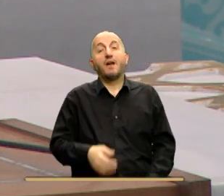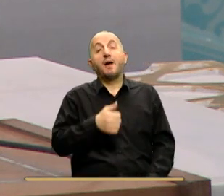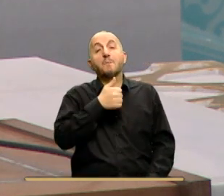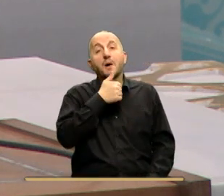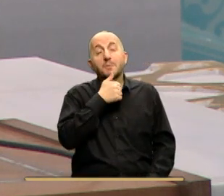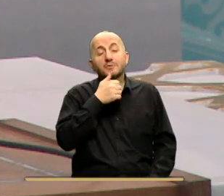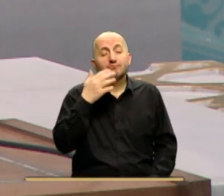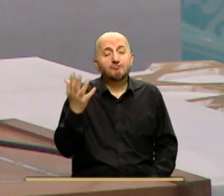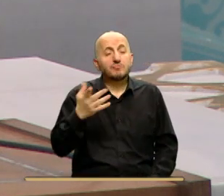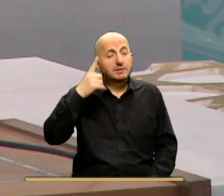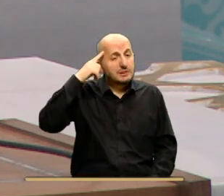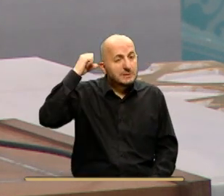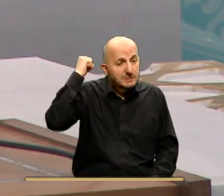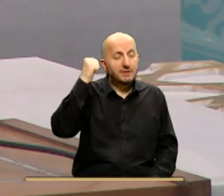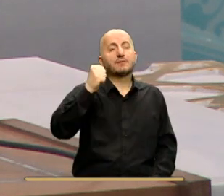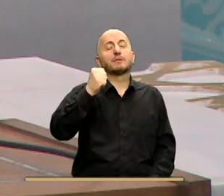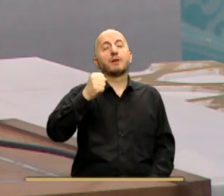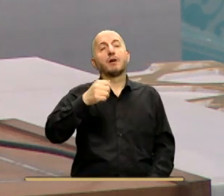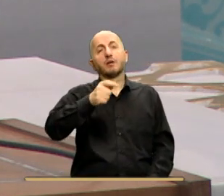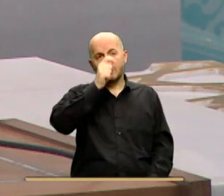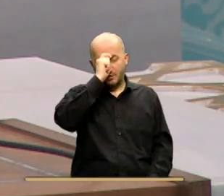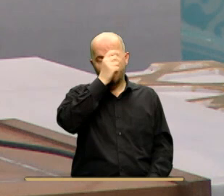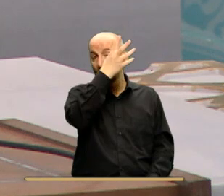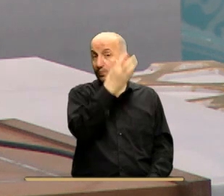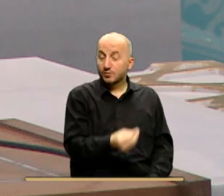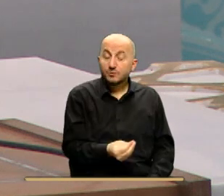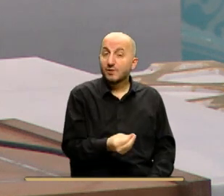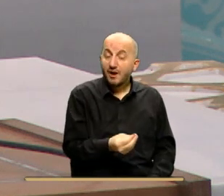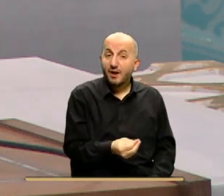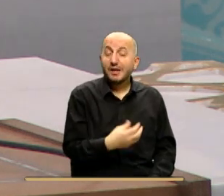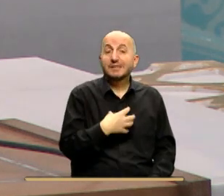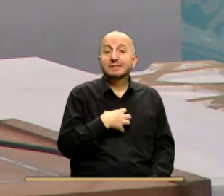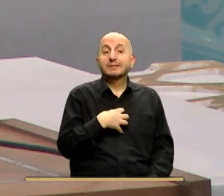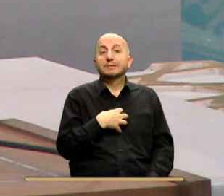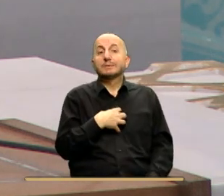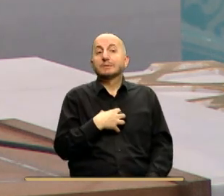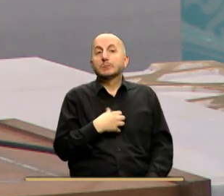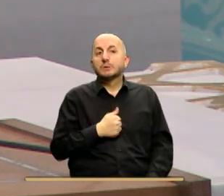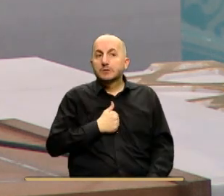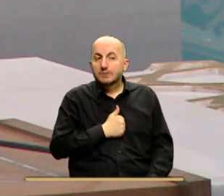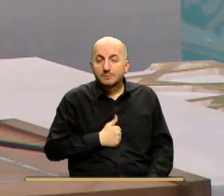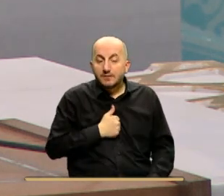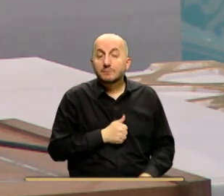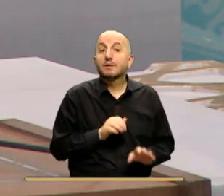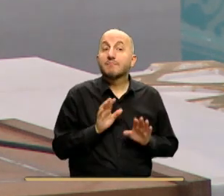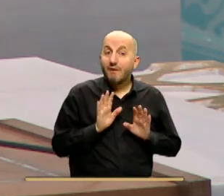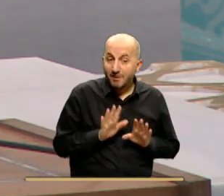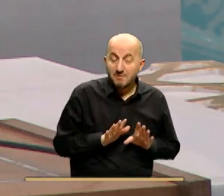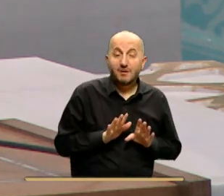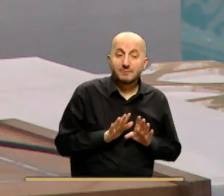Babasının onca inadına, müşrik oluşuna ve kendisini tehdit etmesine rağmen